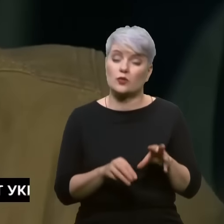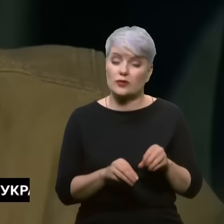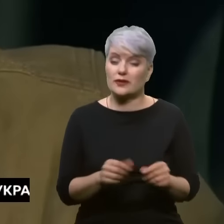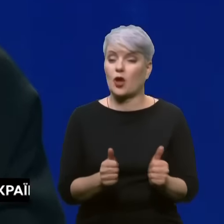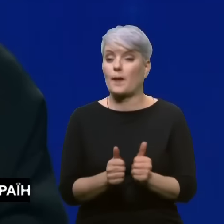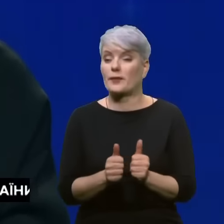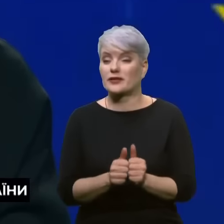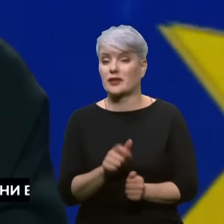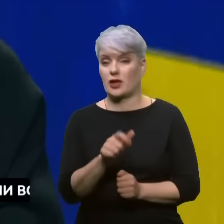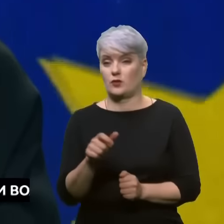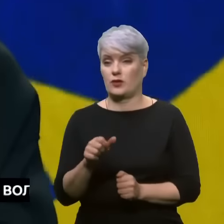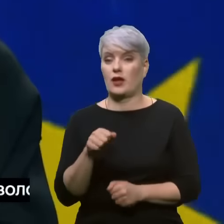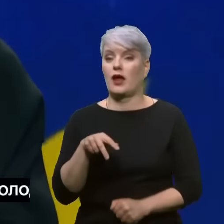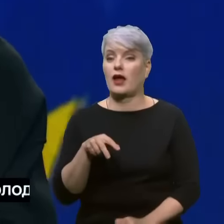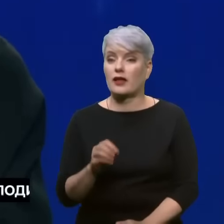людей. Але